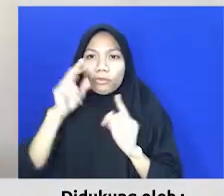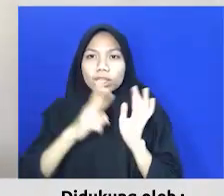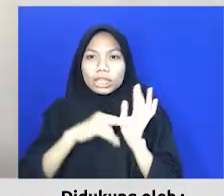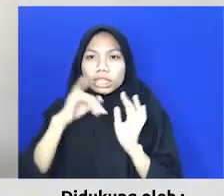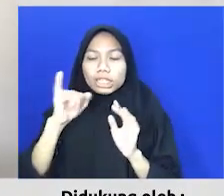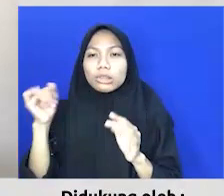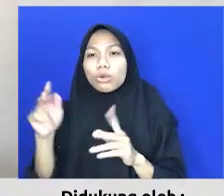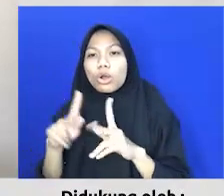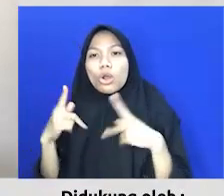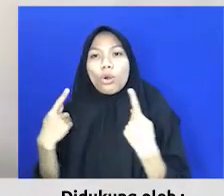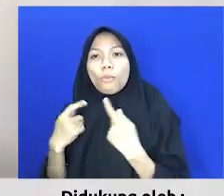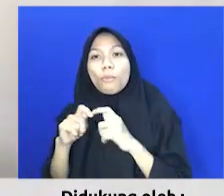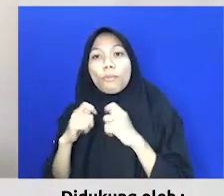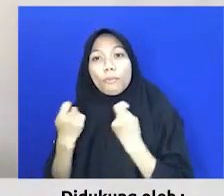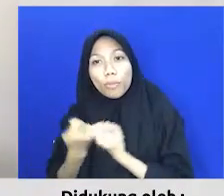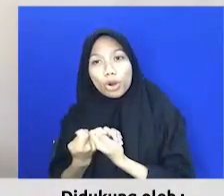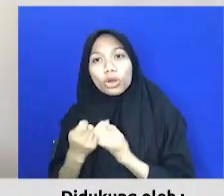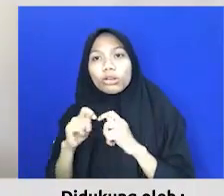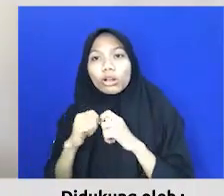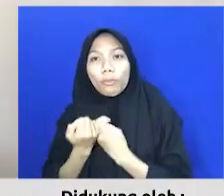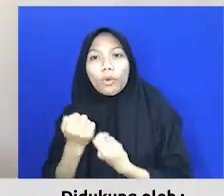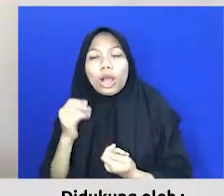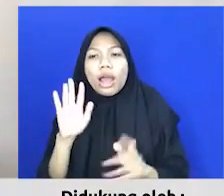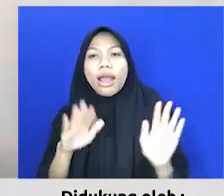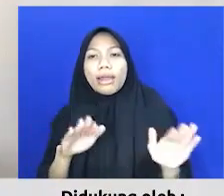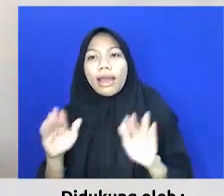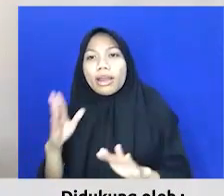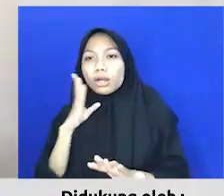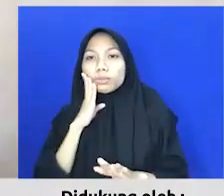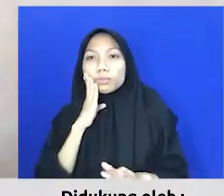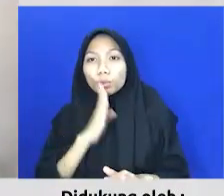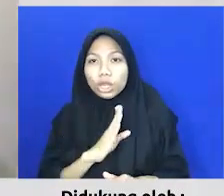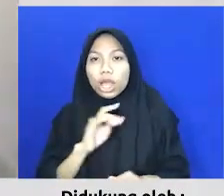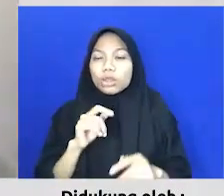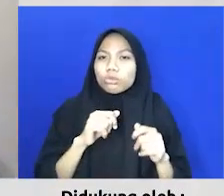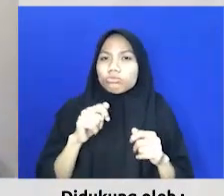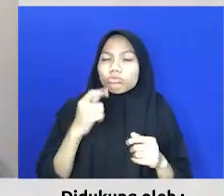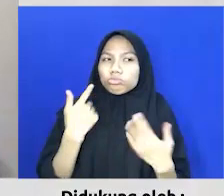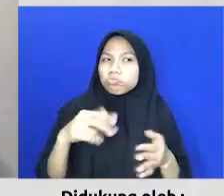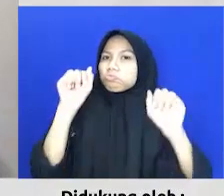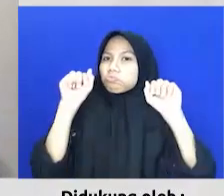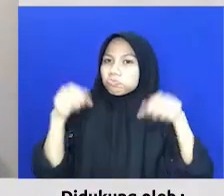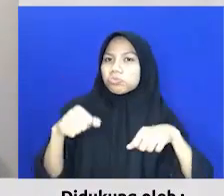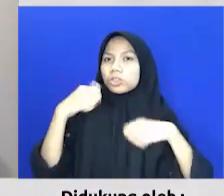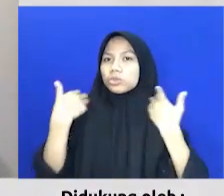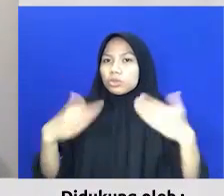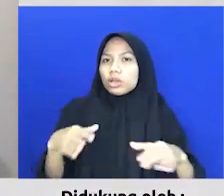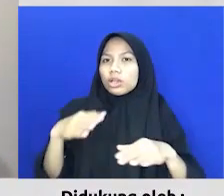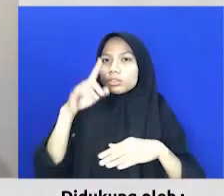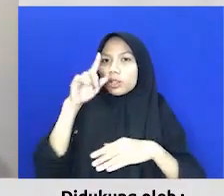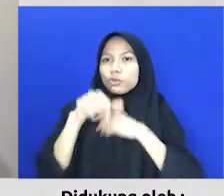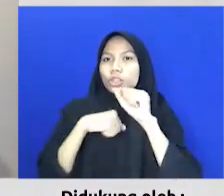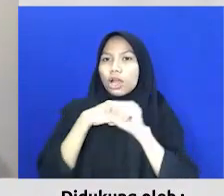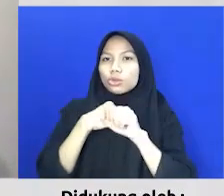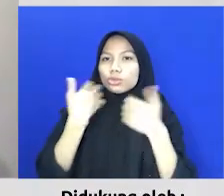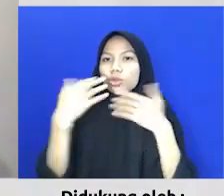pengakuan kemerdekaan gitu, mendirikan perusahaan film dan membuat film dengan semacam ethos authorship